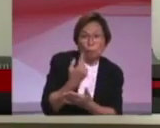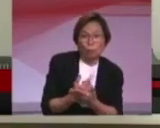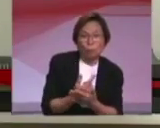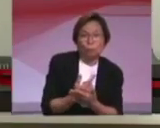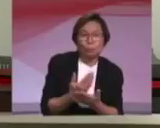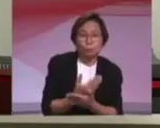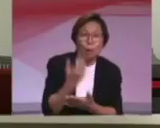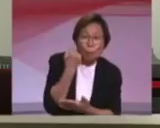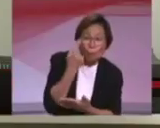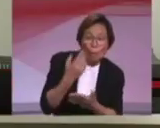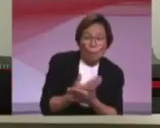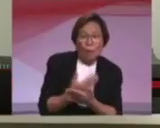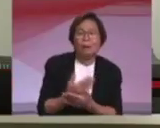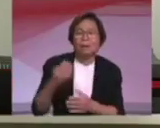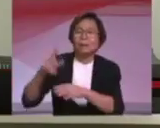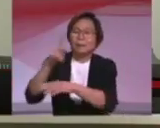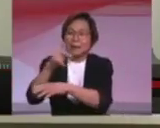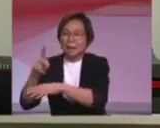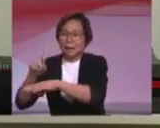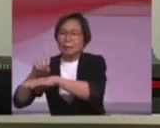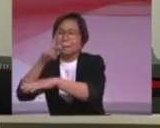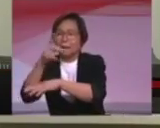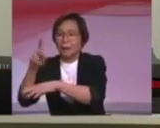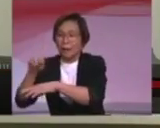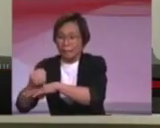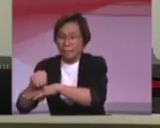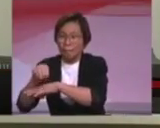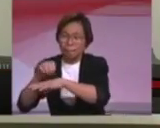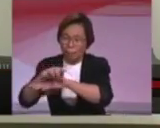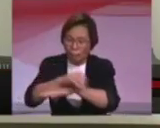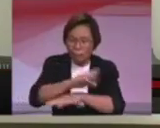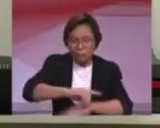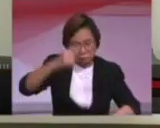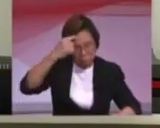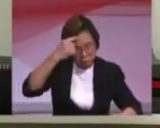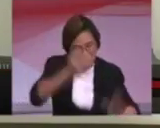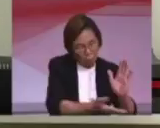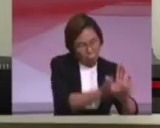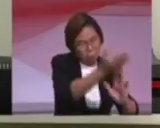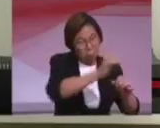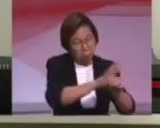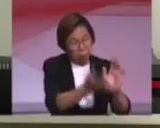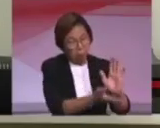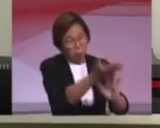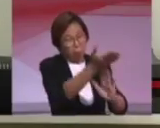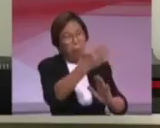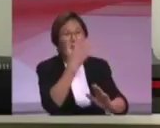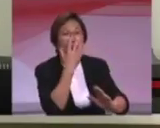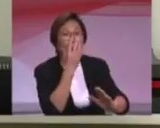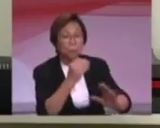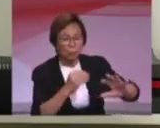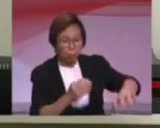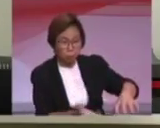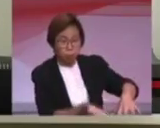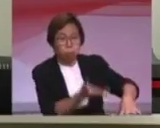nasihat daripada KKM dan mengambil kira peningkatan kes COVID-19 di daerah ini,